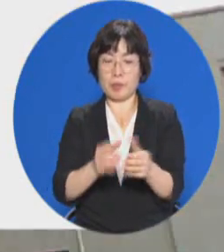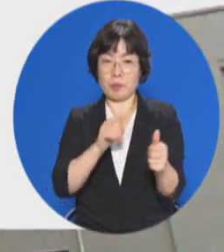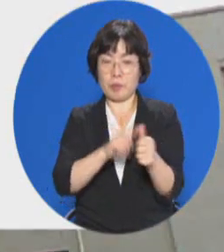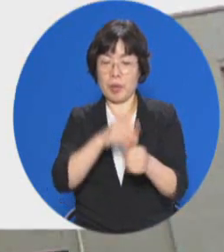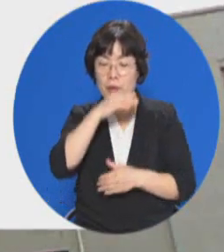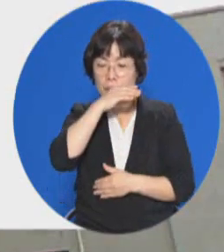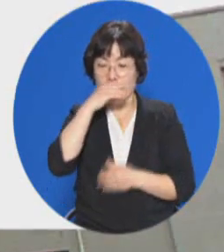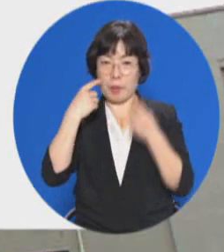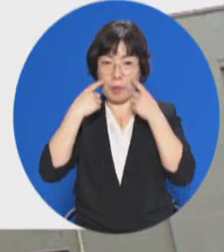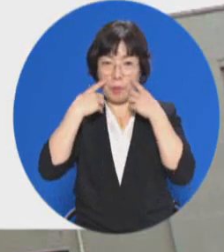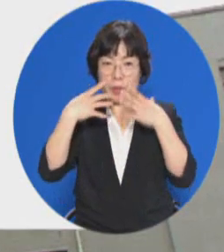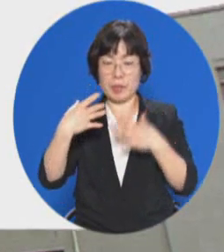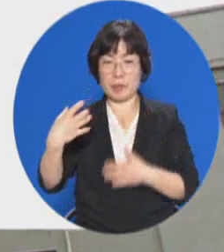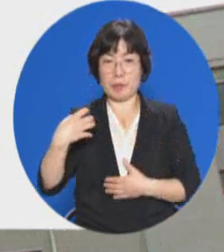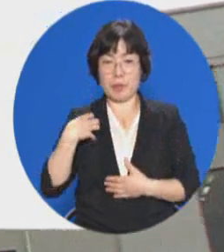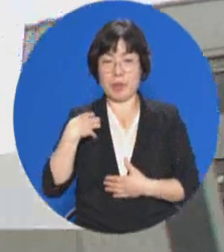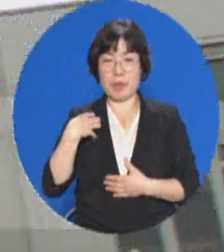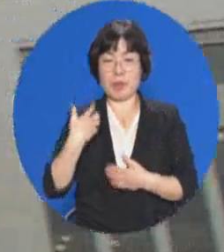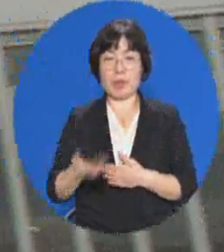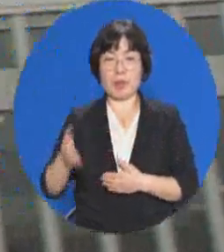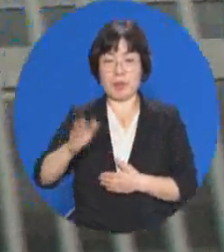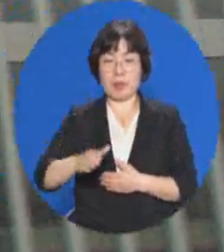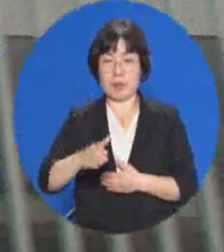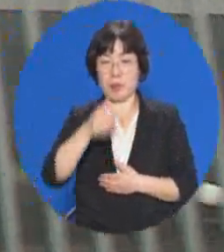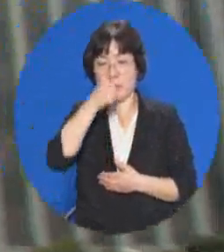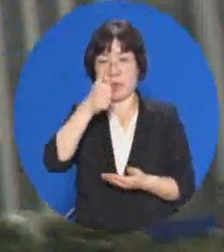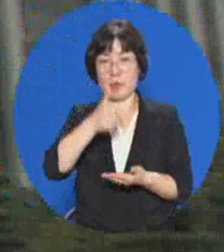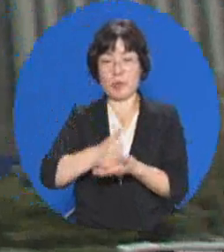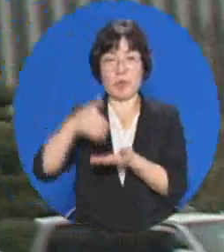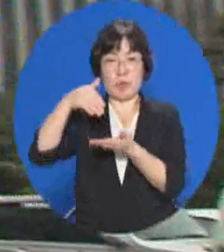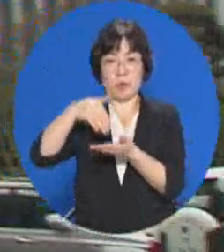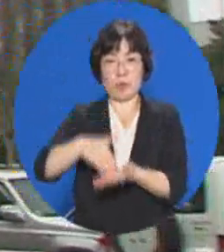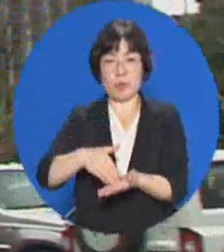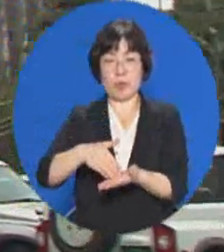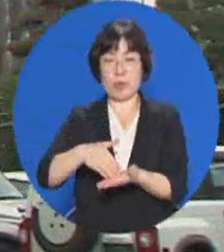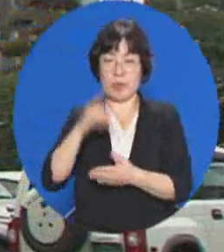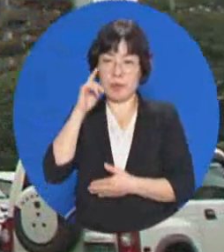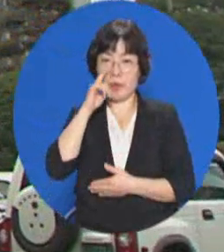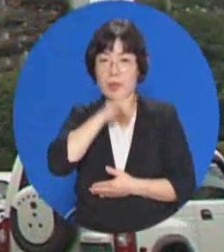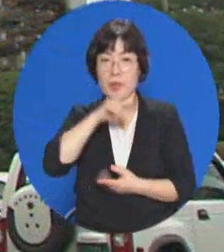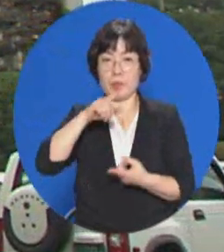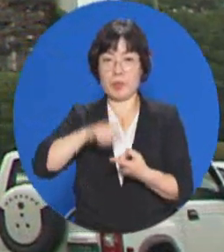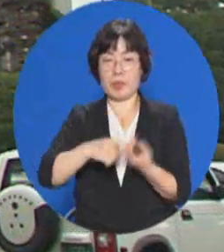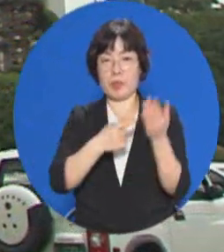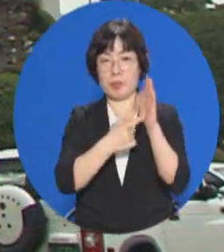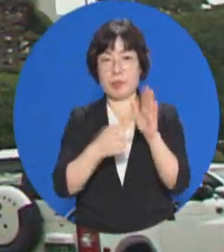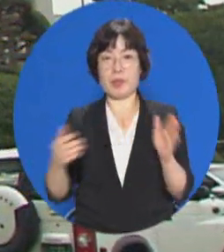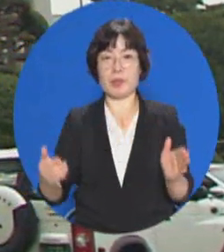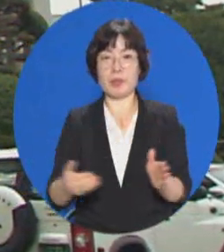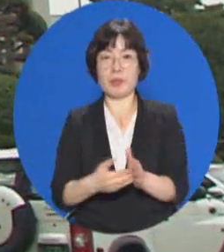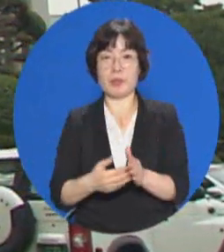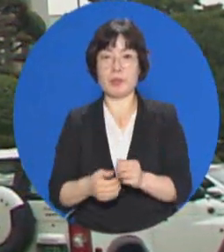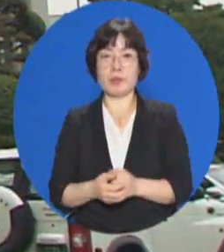공정, 정확성 담보를 위한 법적 장치들을 두루 위반해 죄질이 불량하다고 판단했습니다.